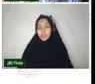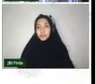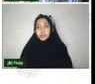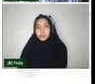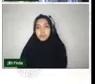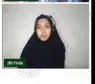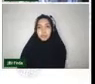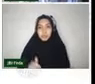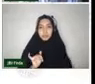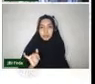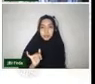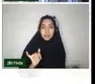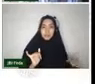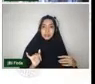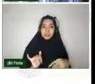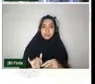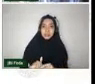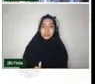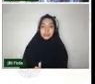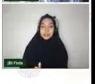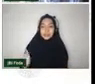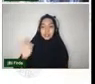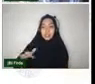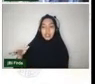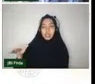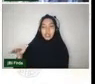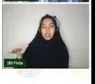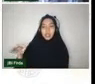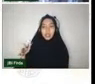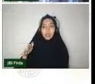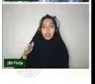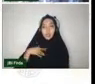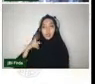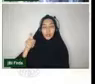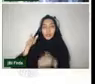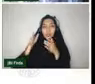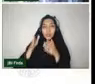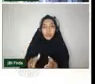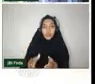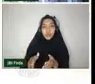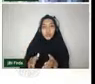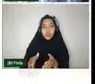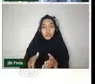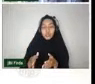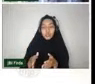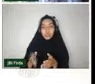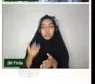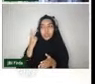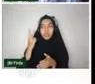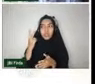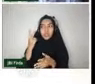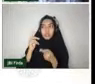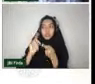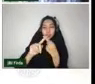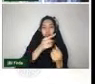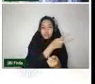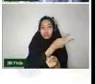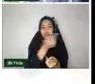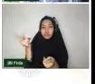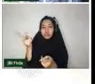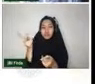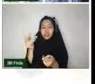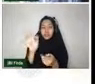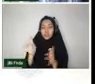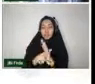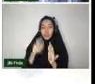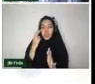seperti anak-anak yang punya kebutuhan khusus itu, mereka ketika melihat temannya itu, mungkin mereka anak yang tunanetra tidak